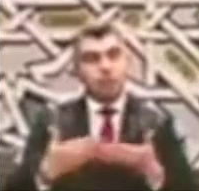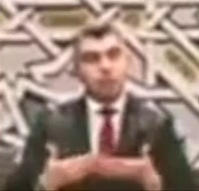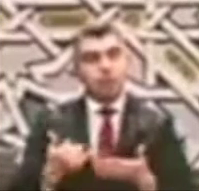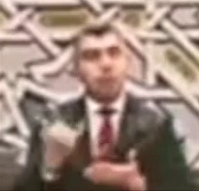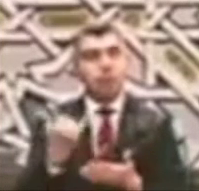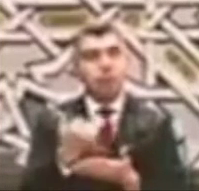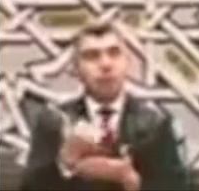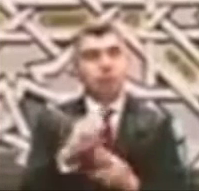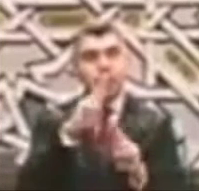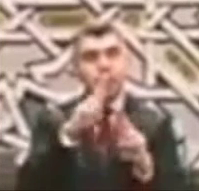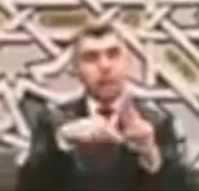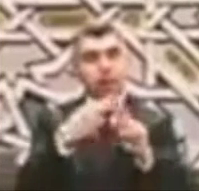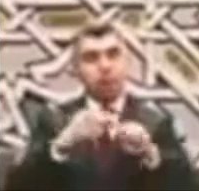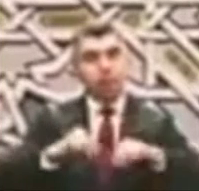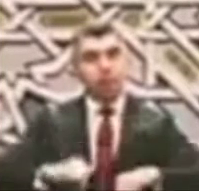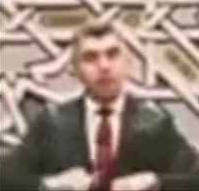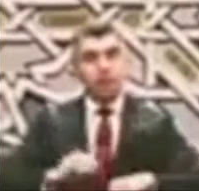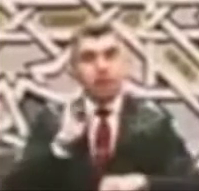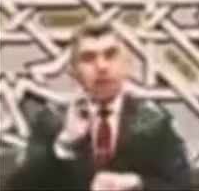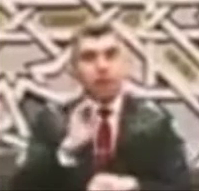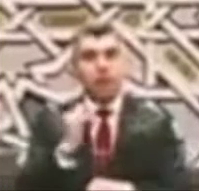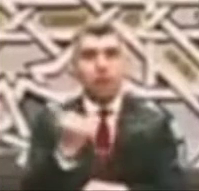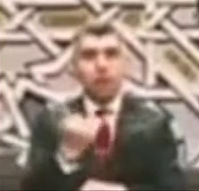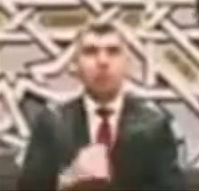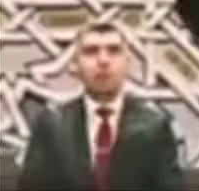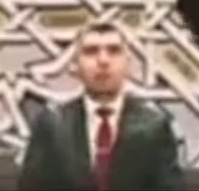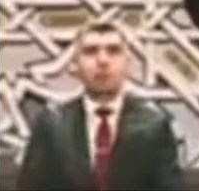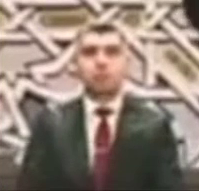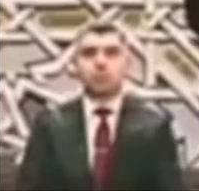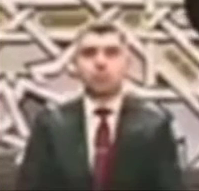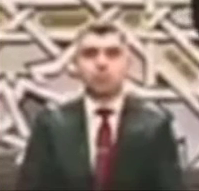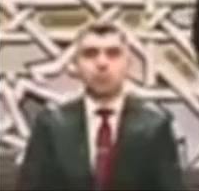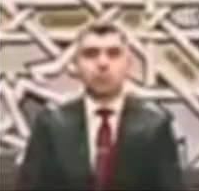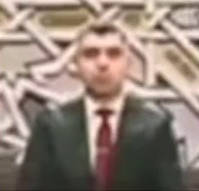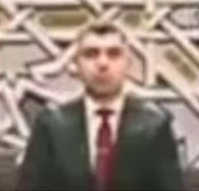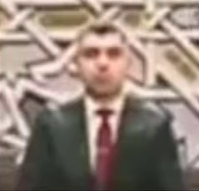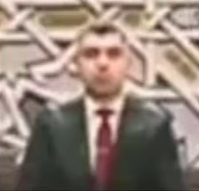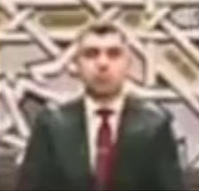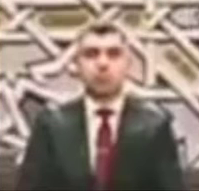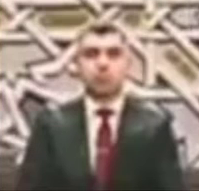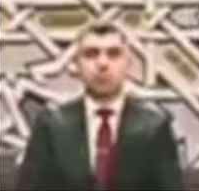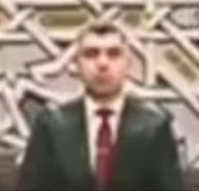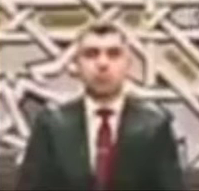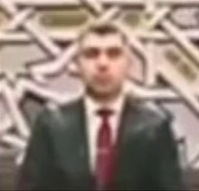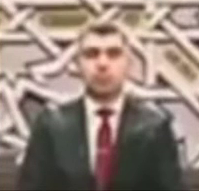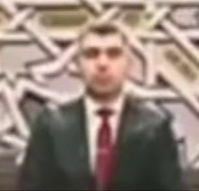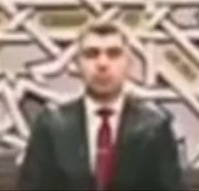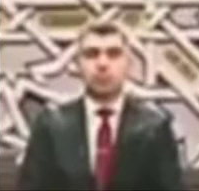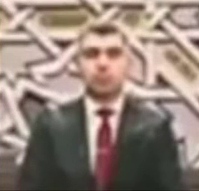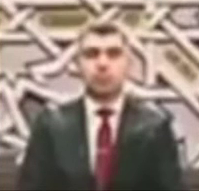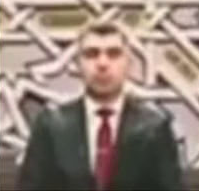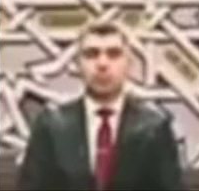جاوبت السيده الوزيره كافيه من هاد الحركات المجانبه للصواب والمنطق.